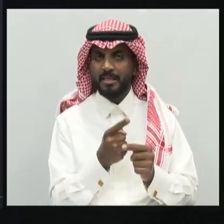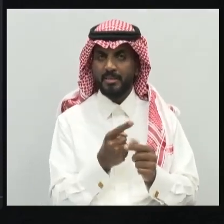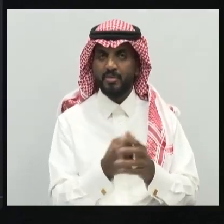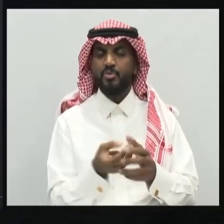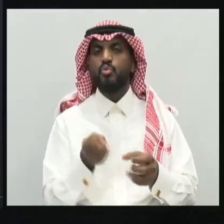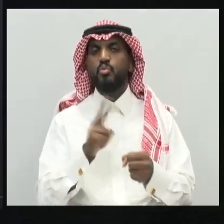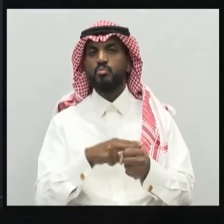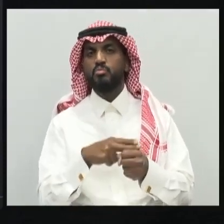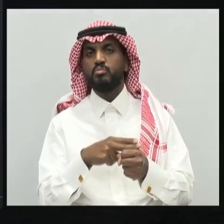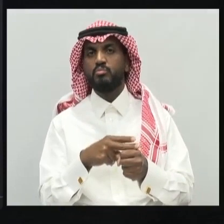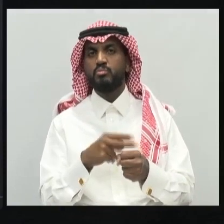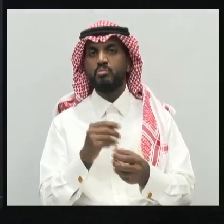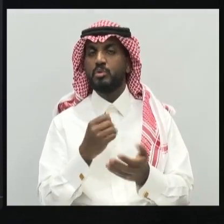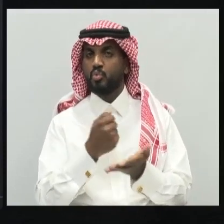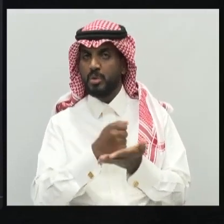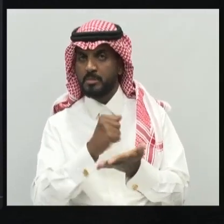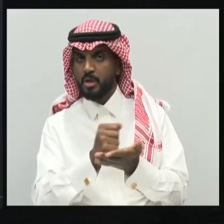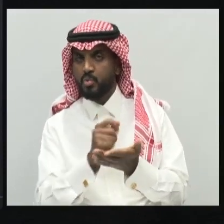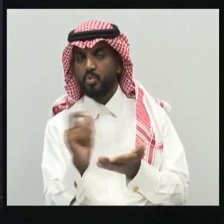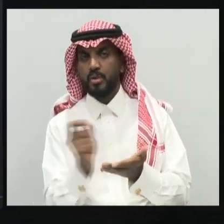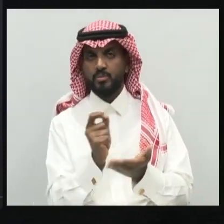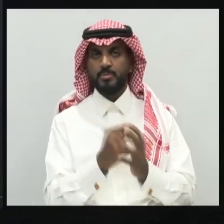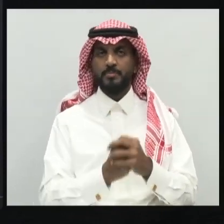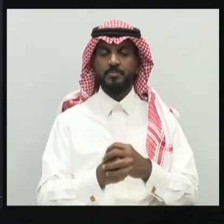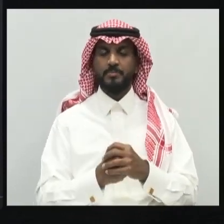ثم نصحح الخطا لدينا